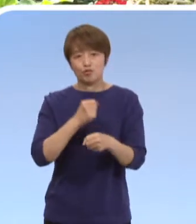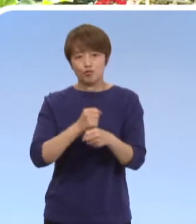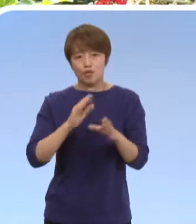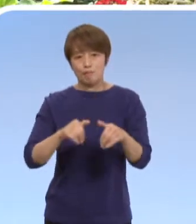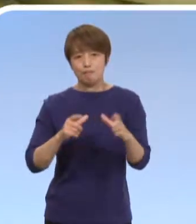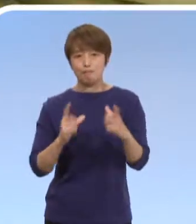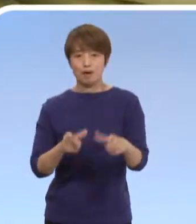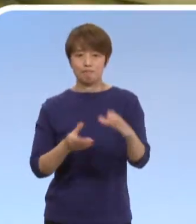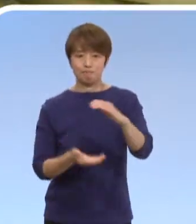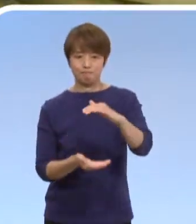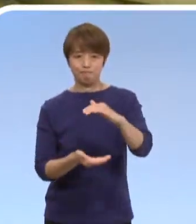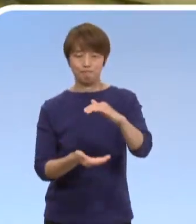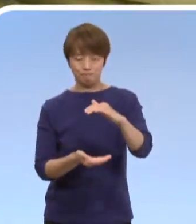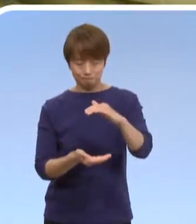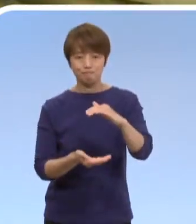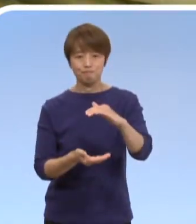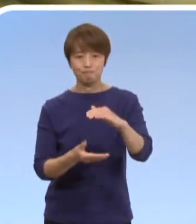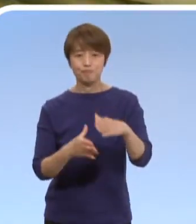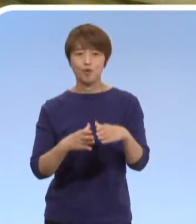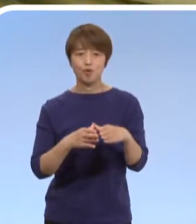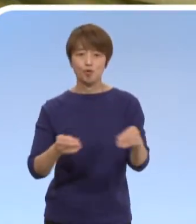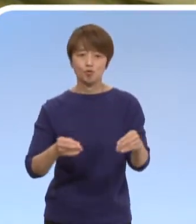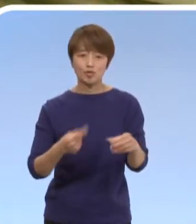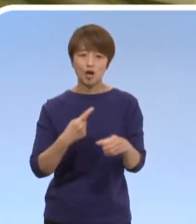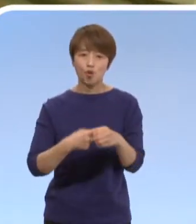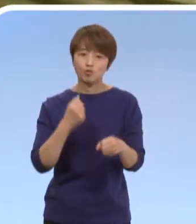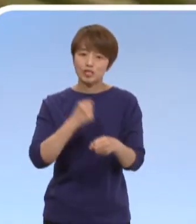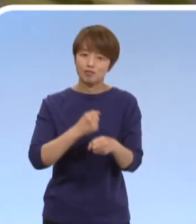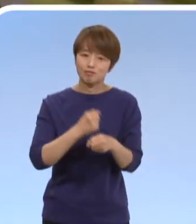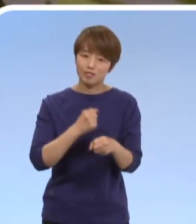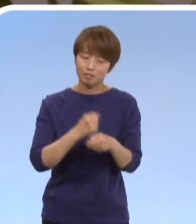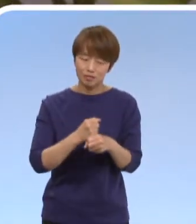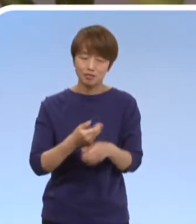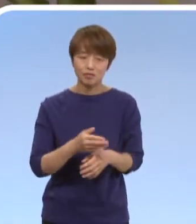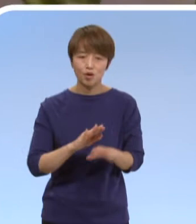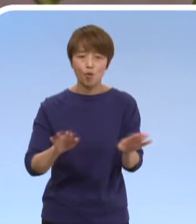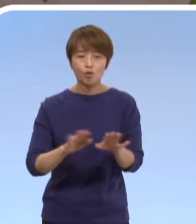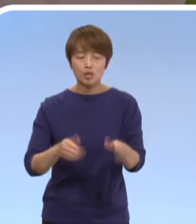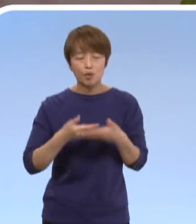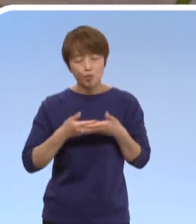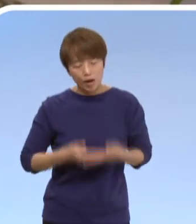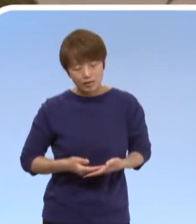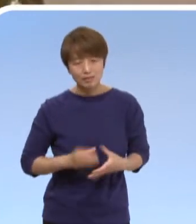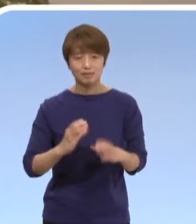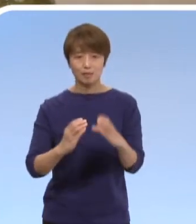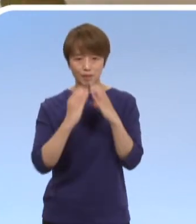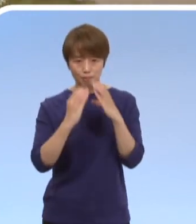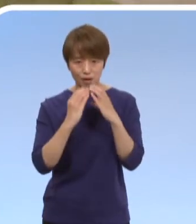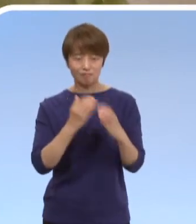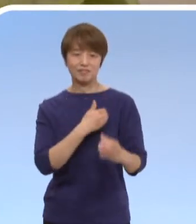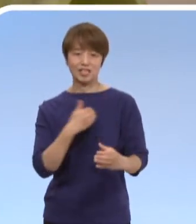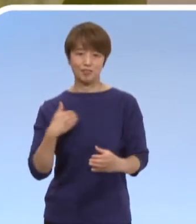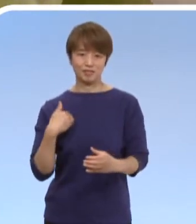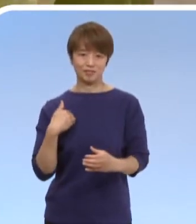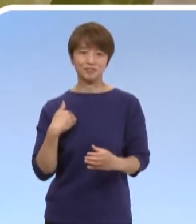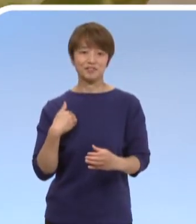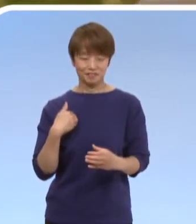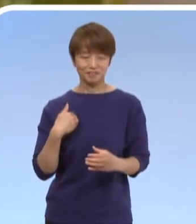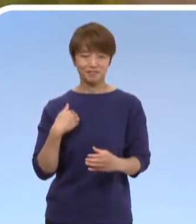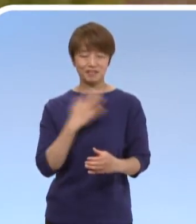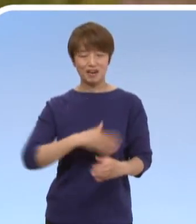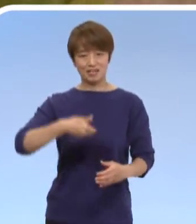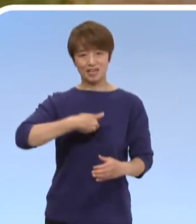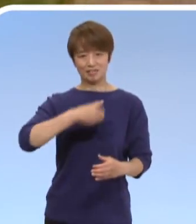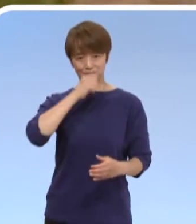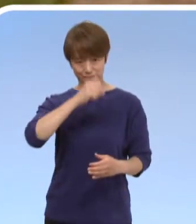使ったコペパンを使用しており国産小麦も使用しておりますのでお子様でも安心して召し上がっていただけるような